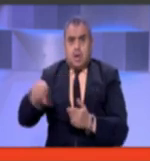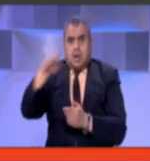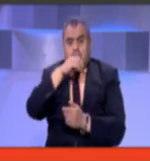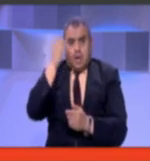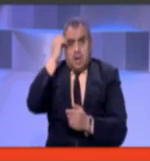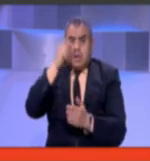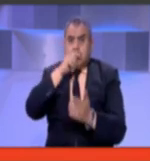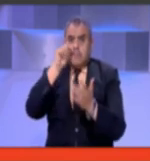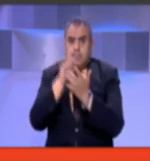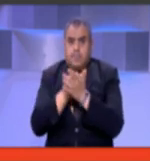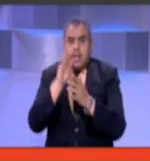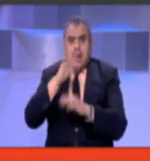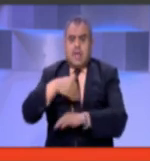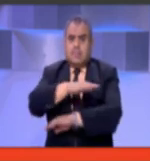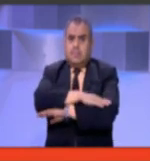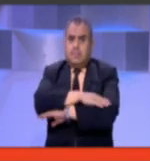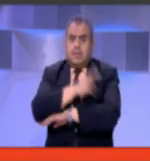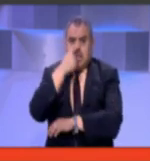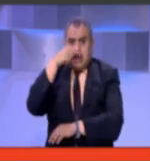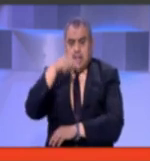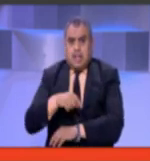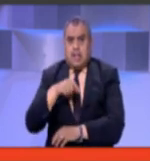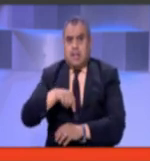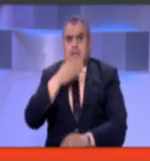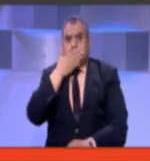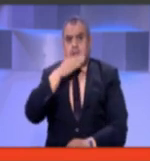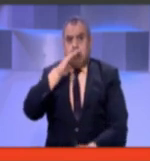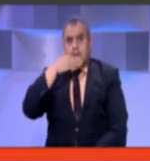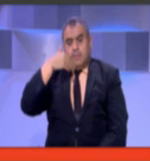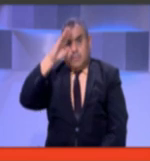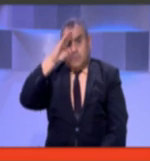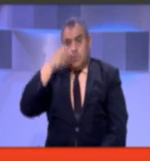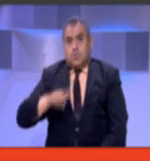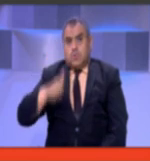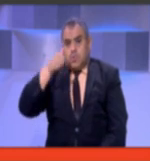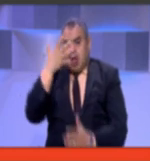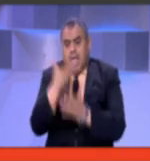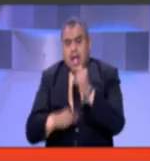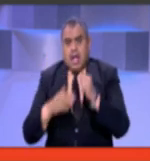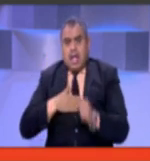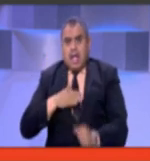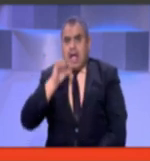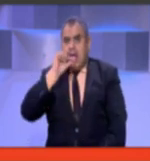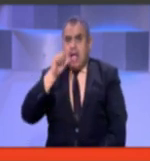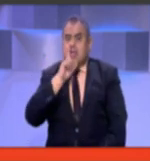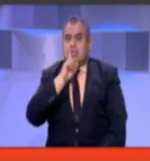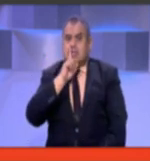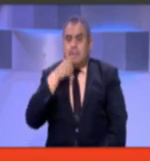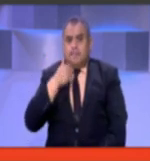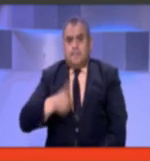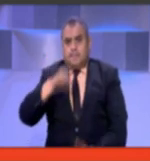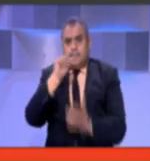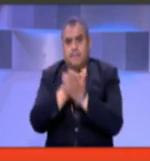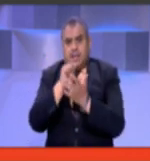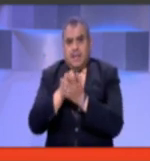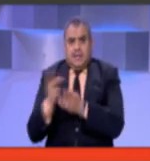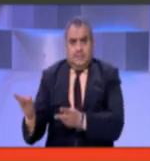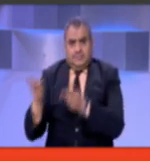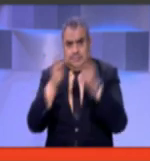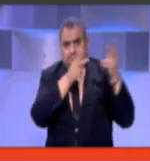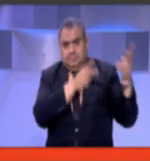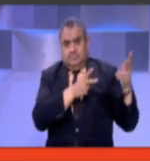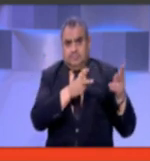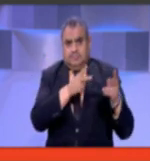بالتزامنا. أنا بحمد ربنا وبشكره إن آدم ابني رجع بيته